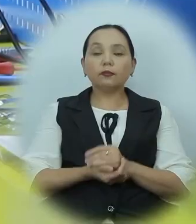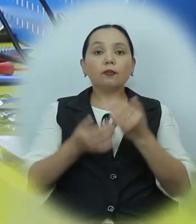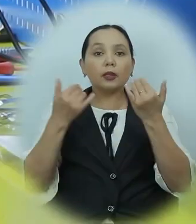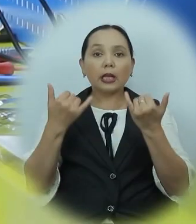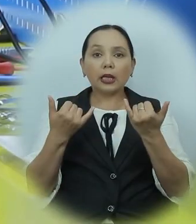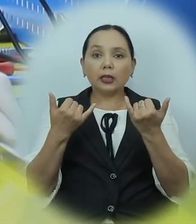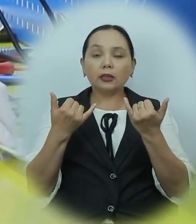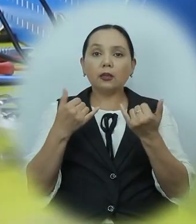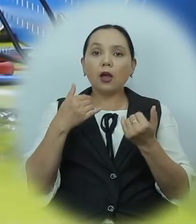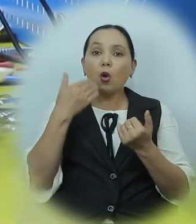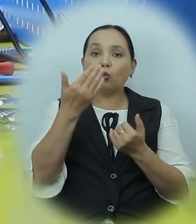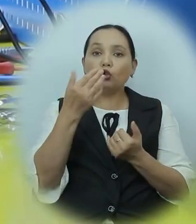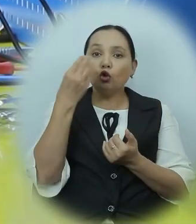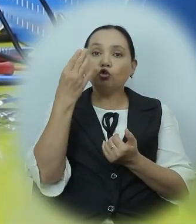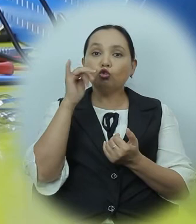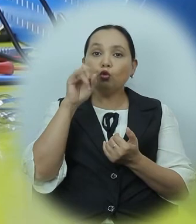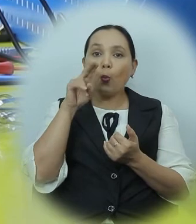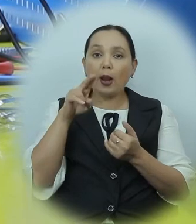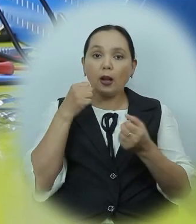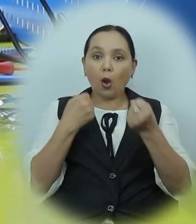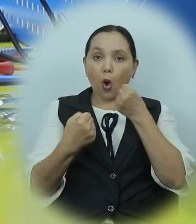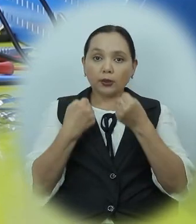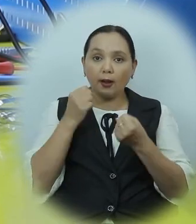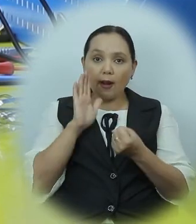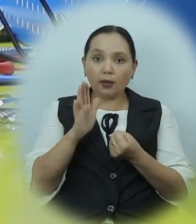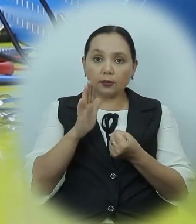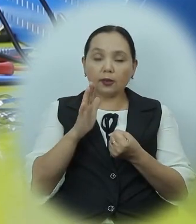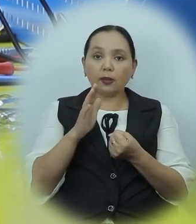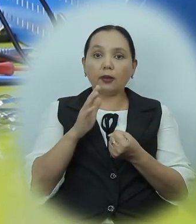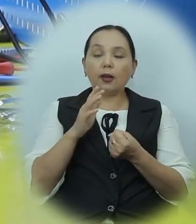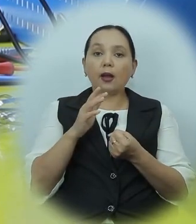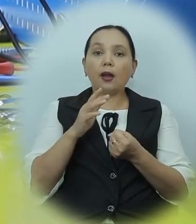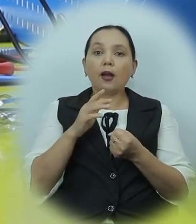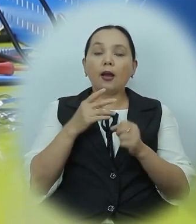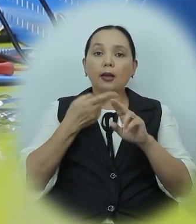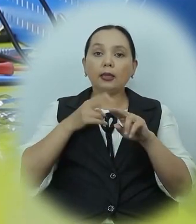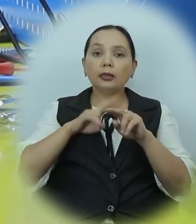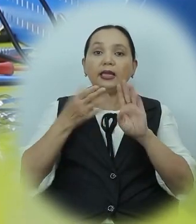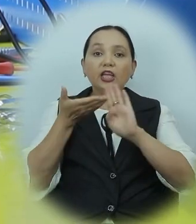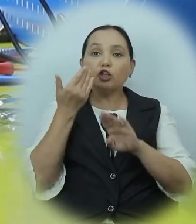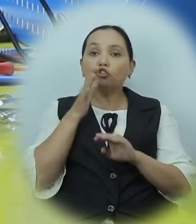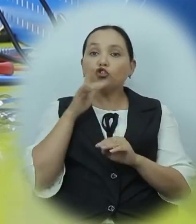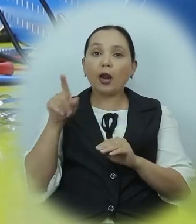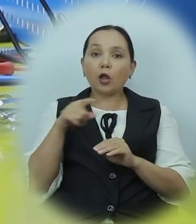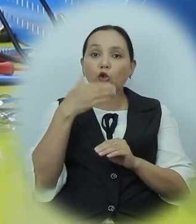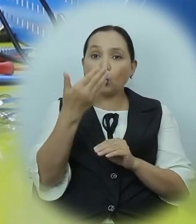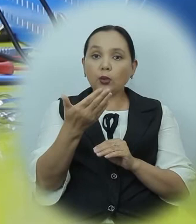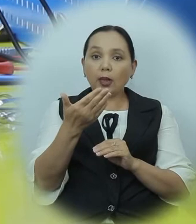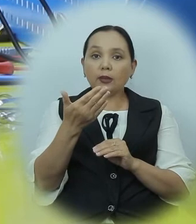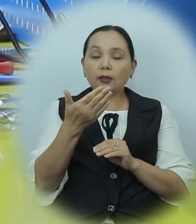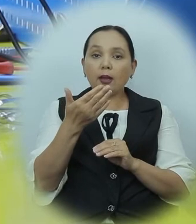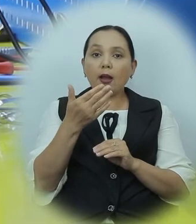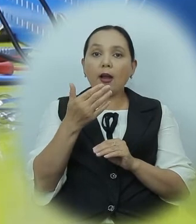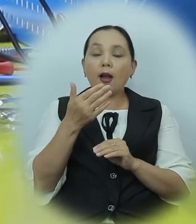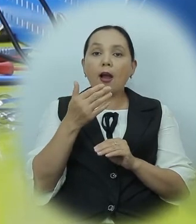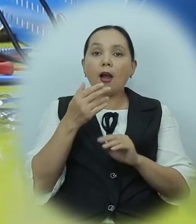Endi uning shuruplari qotiriladi. Ya'ni yechish jarayonida undan